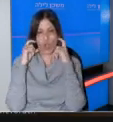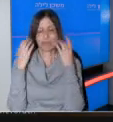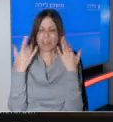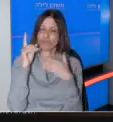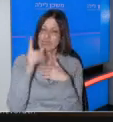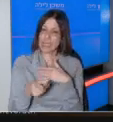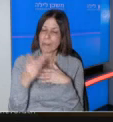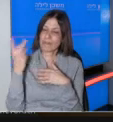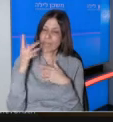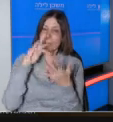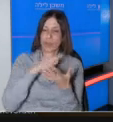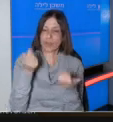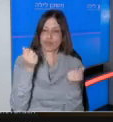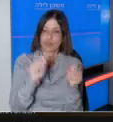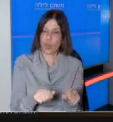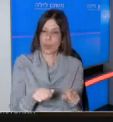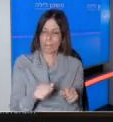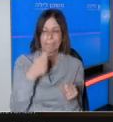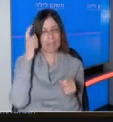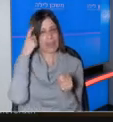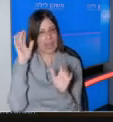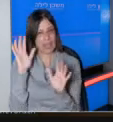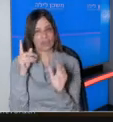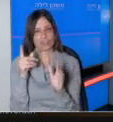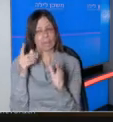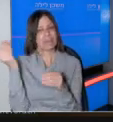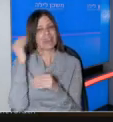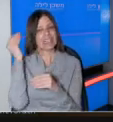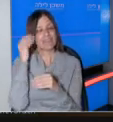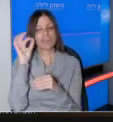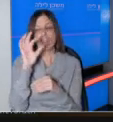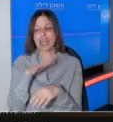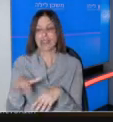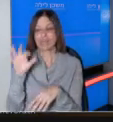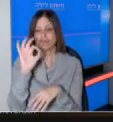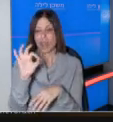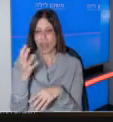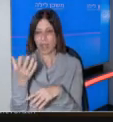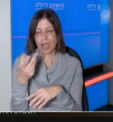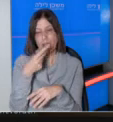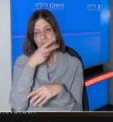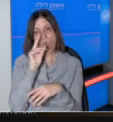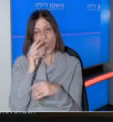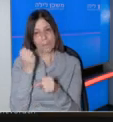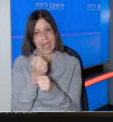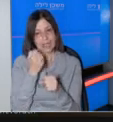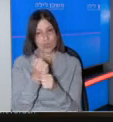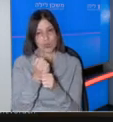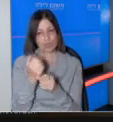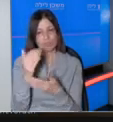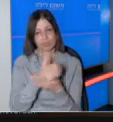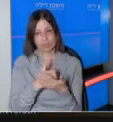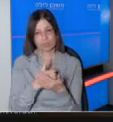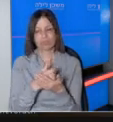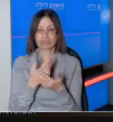בטח במקומות סגורים. תדאג שבבתי ספר של הילדים שלך, ההורים עשו מקבית, אם הבית